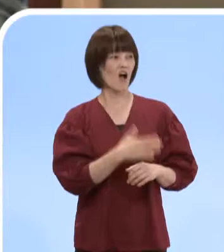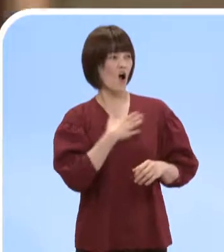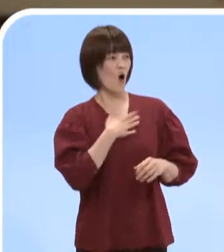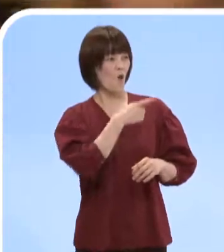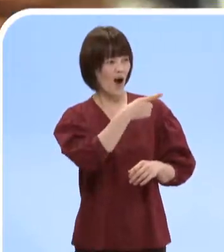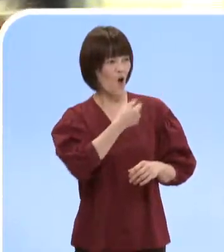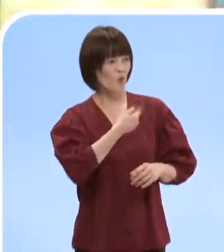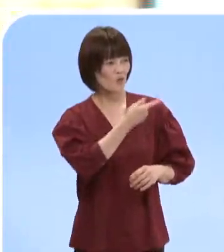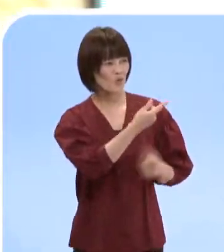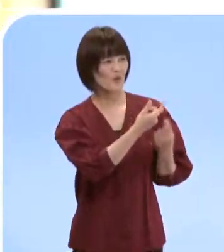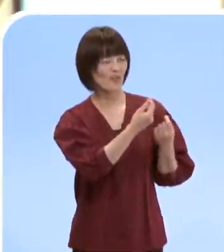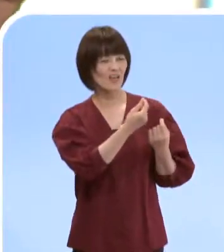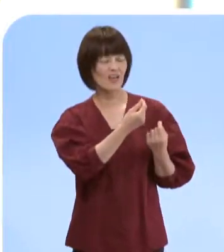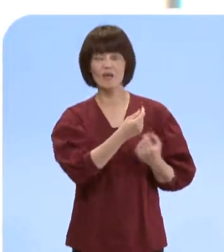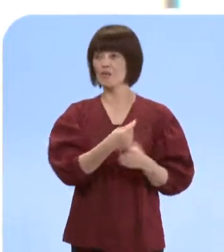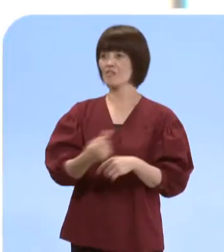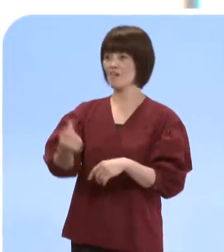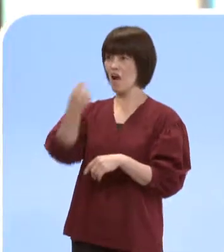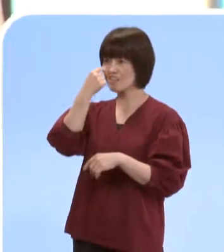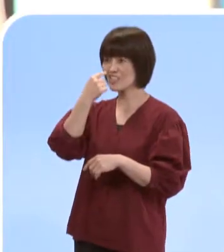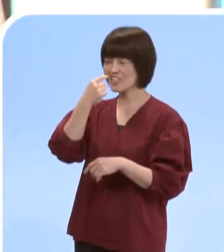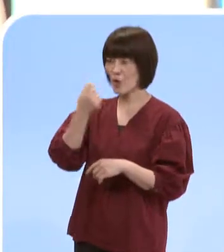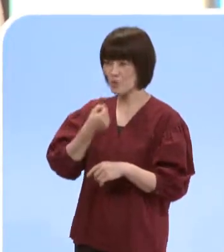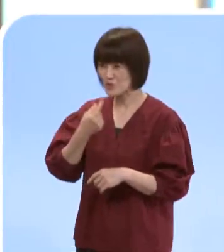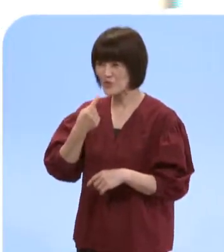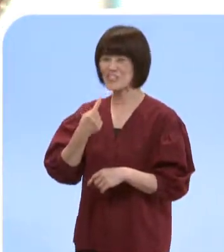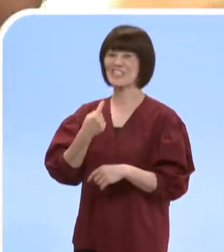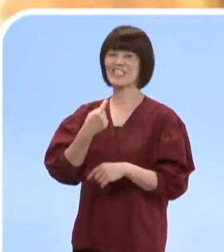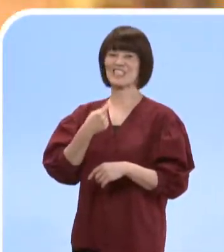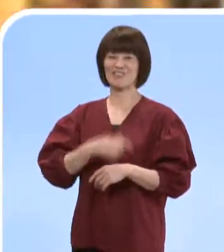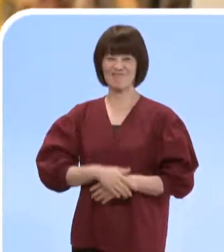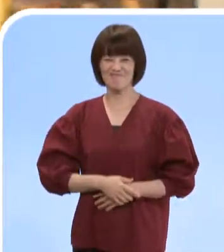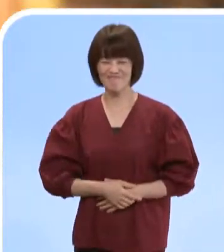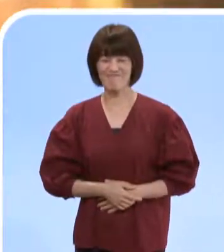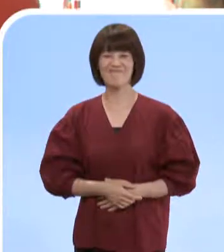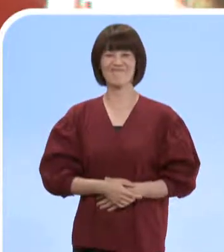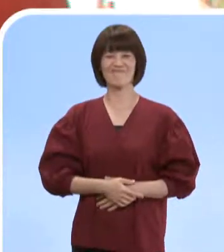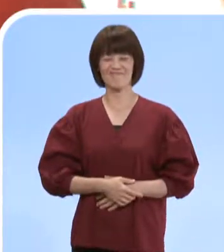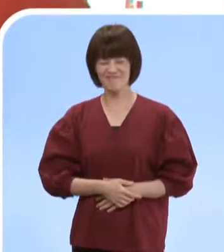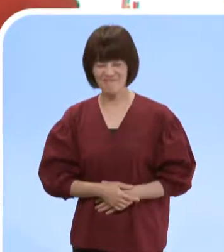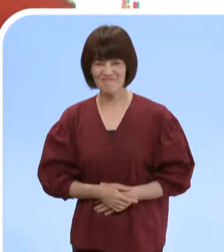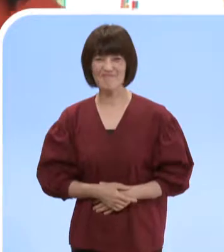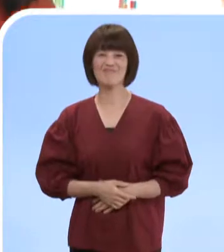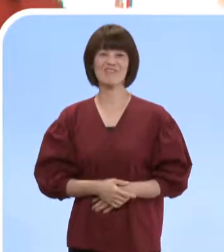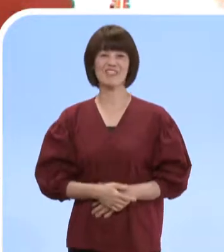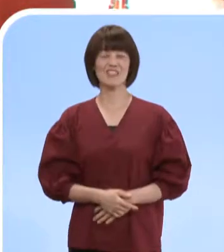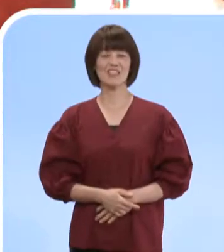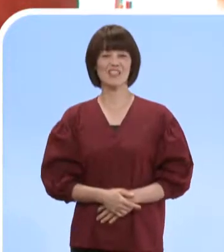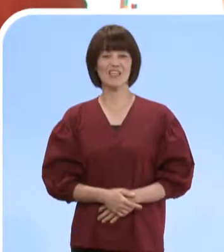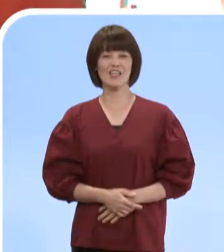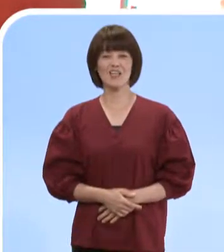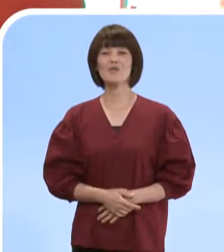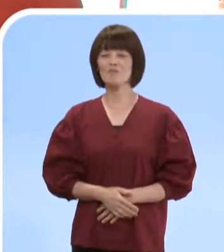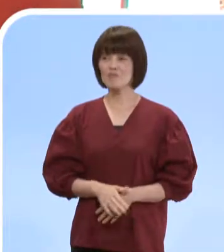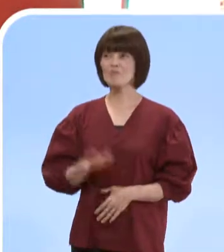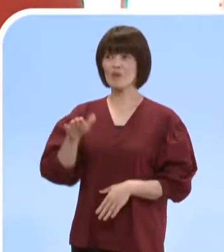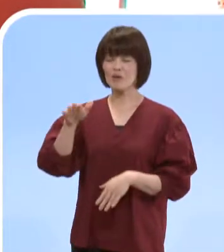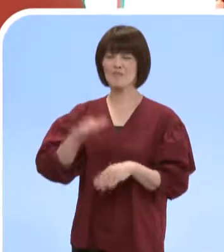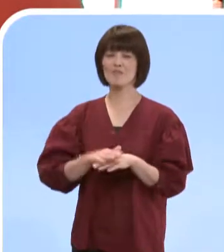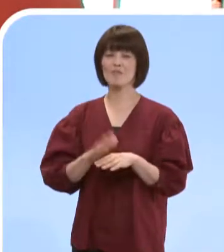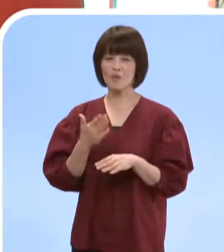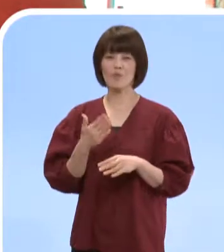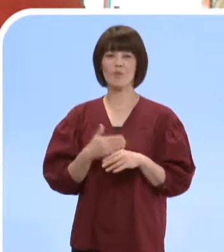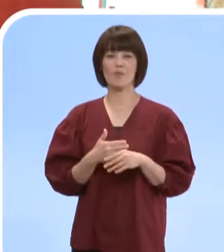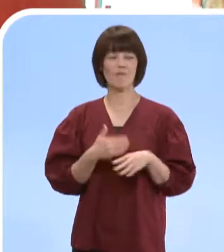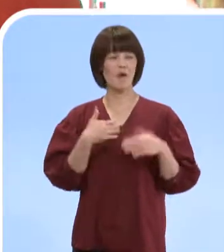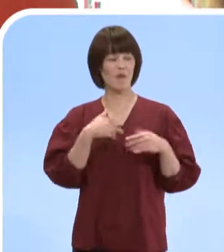はいはい、 わかります。 あ、私 わかります。 すんません。はい、でもまあそ